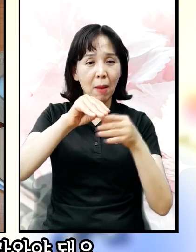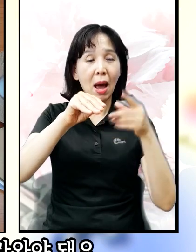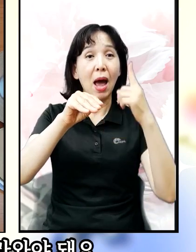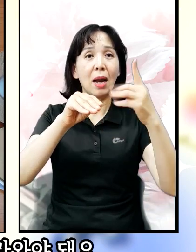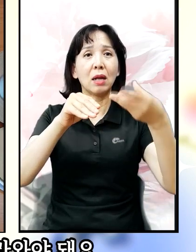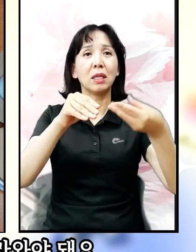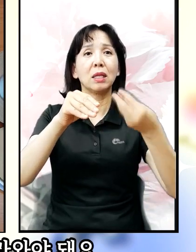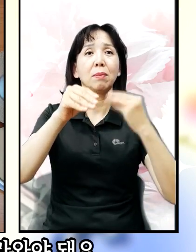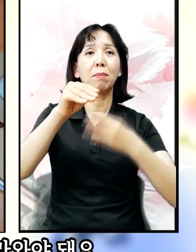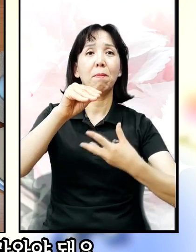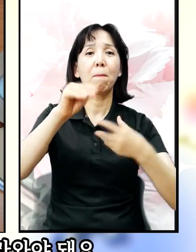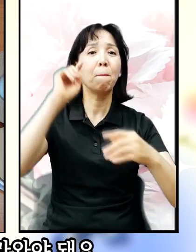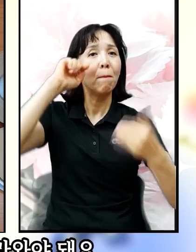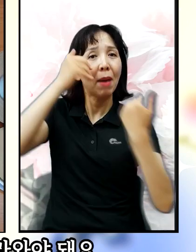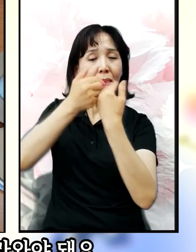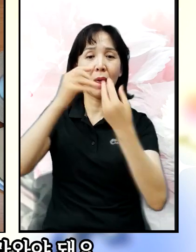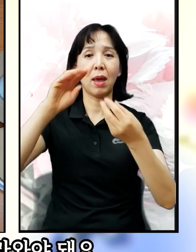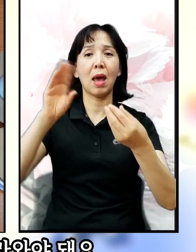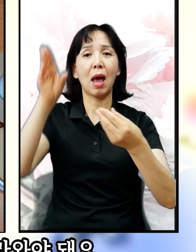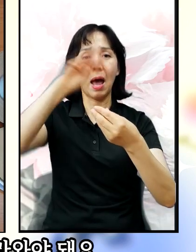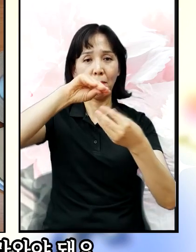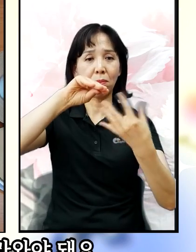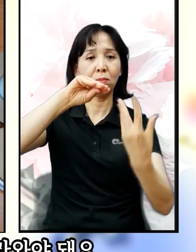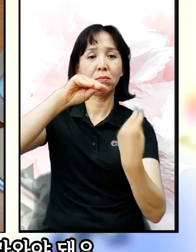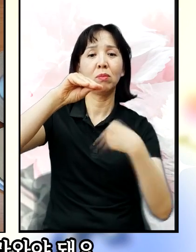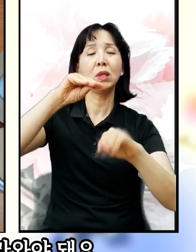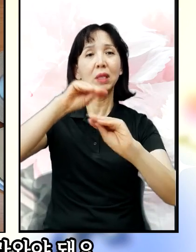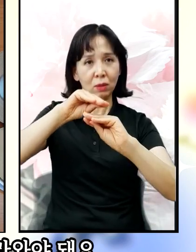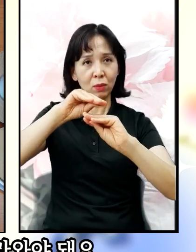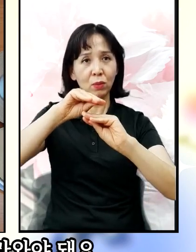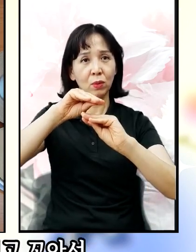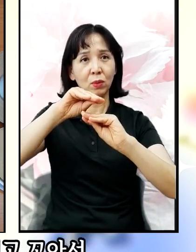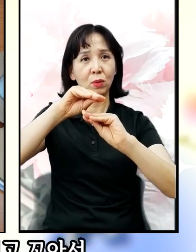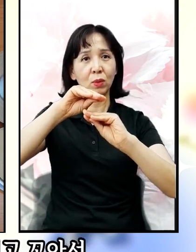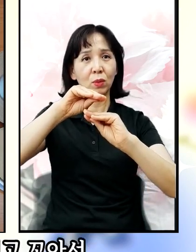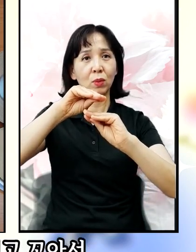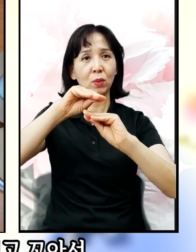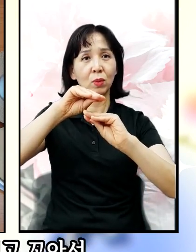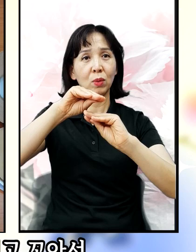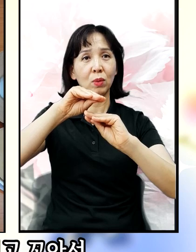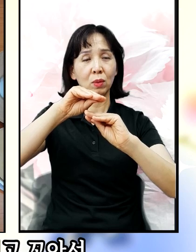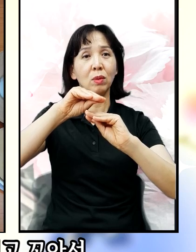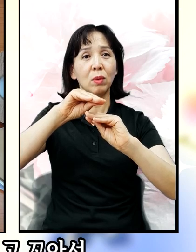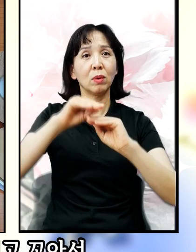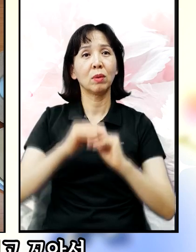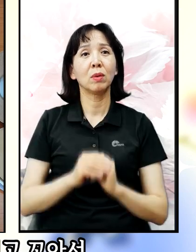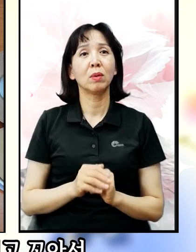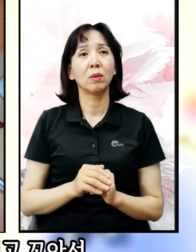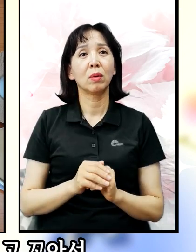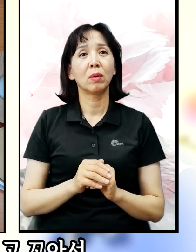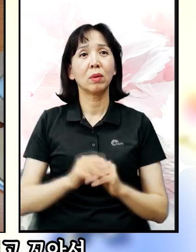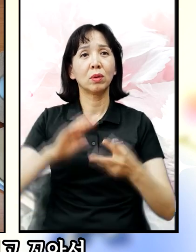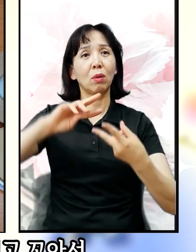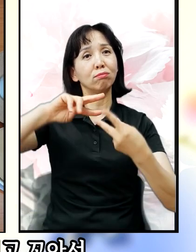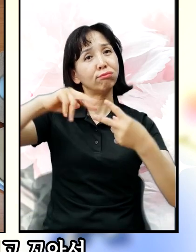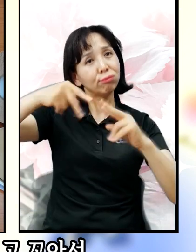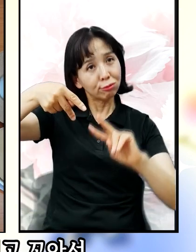아니고 뒤집어서 이렇게 접는데 위로 올라와야 돼요, 리본이. 그래서